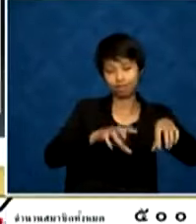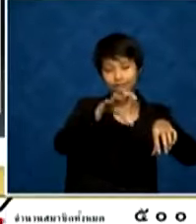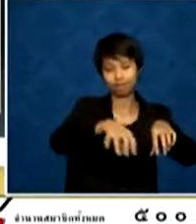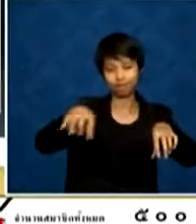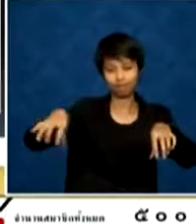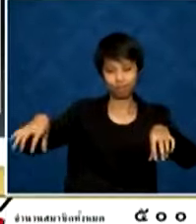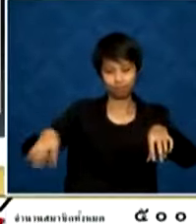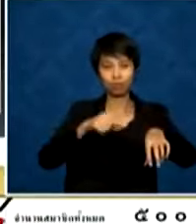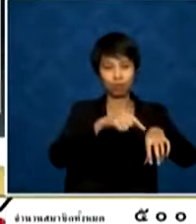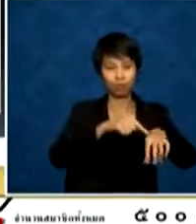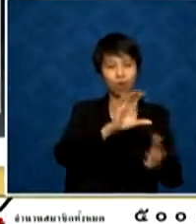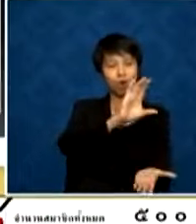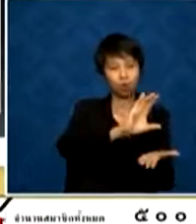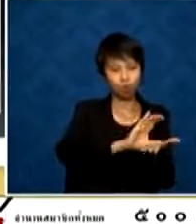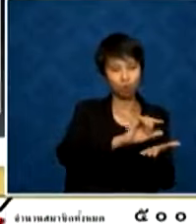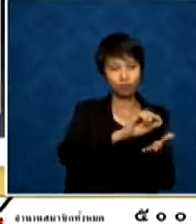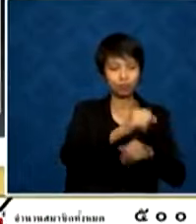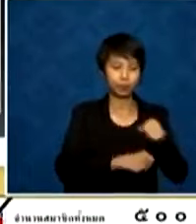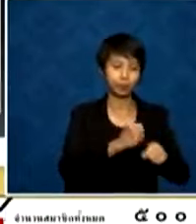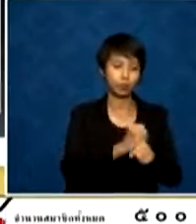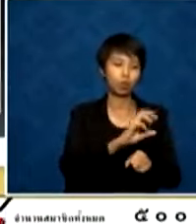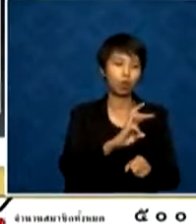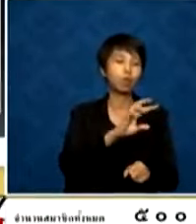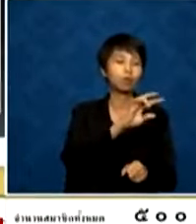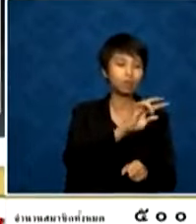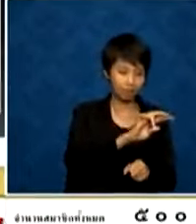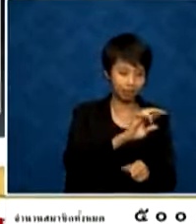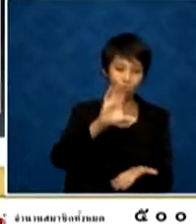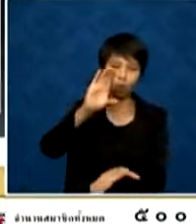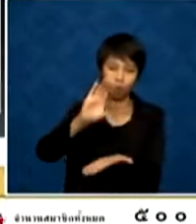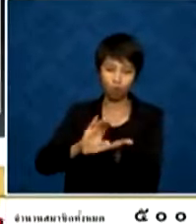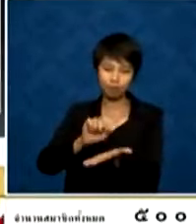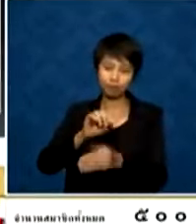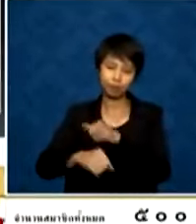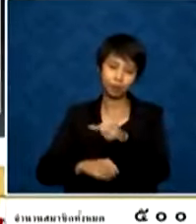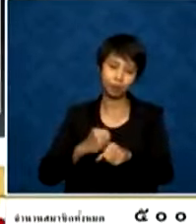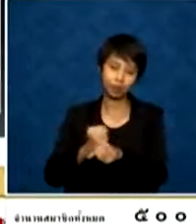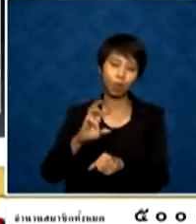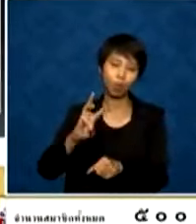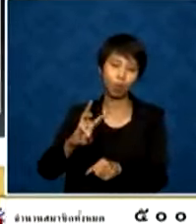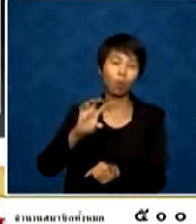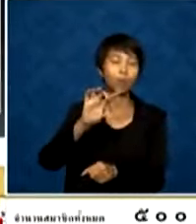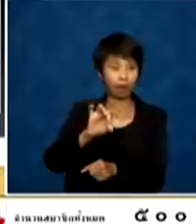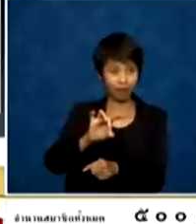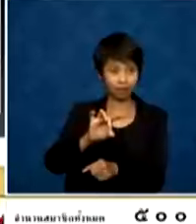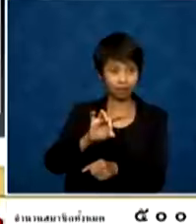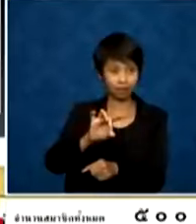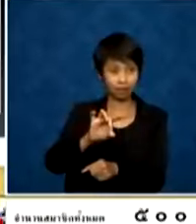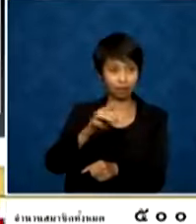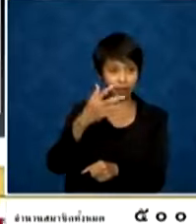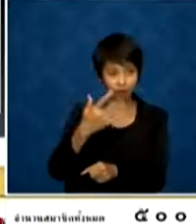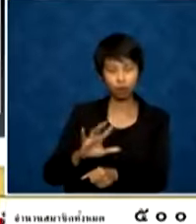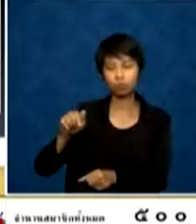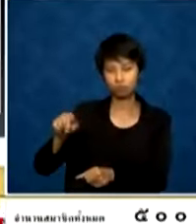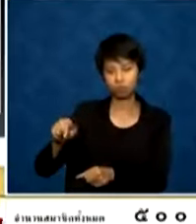งท่านครับยังไงเนี่ยจะมันจะได้เหรอพี่ เปิดใช้บริการไหมคะ ไหนฮะ ให้ใช้ไหมคะ เขาก็บอกว่